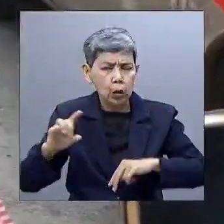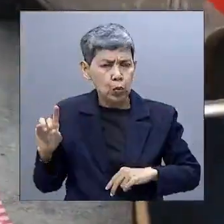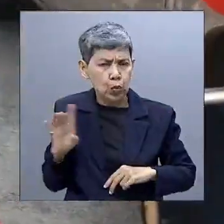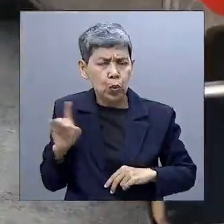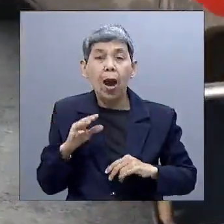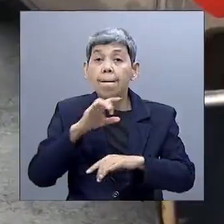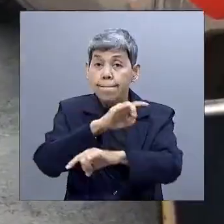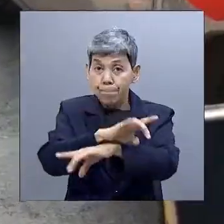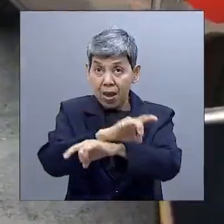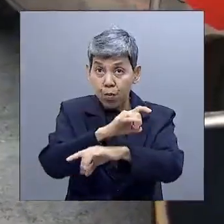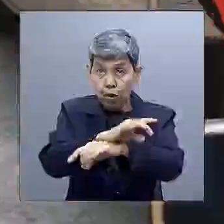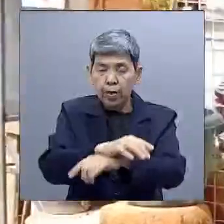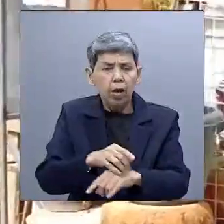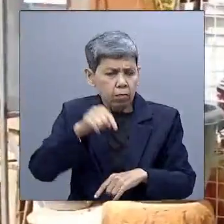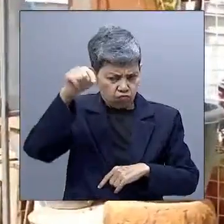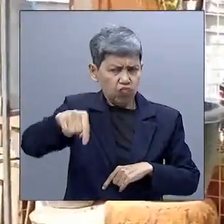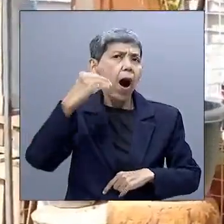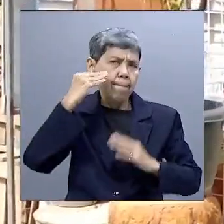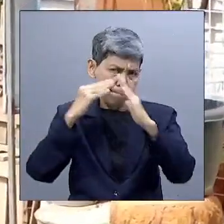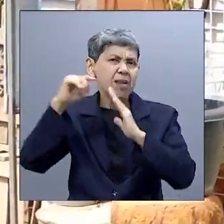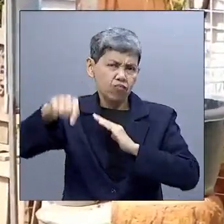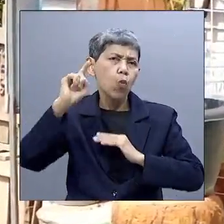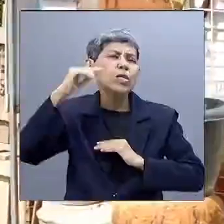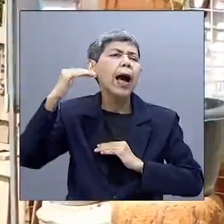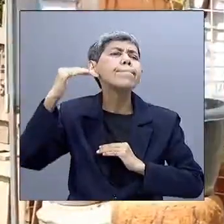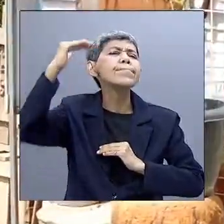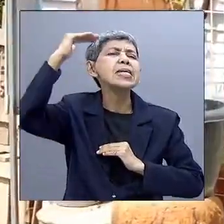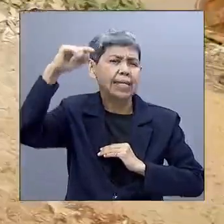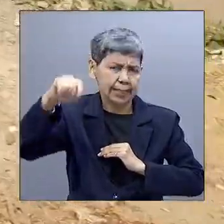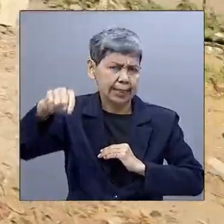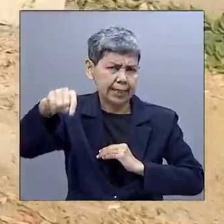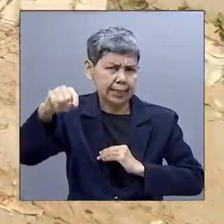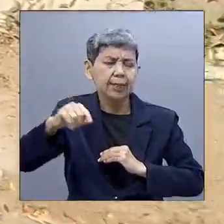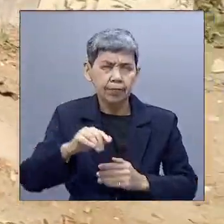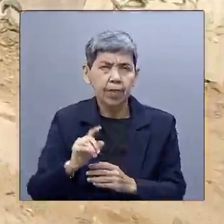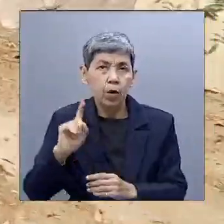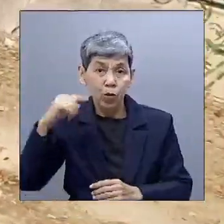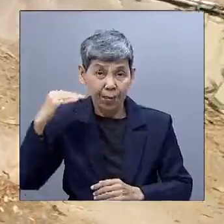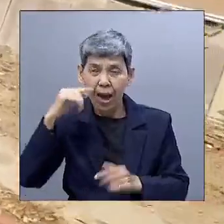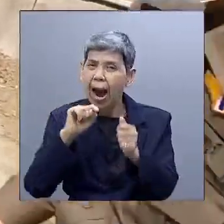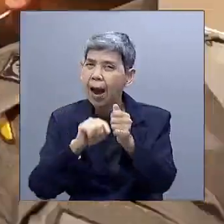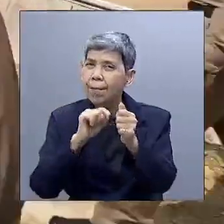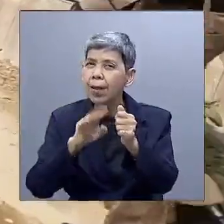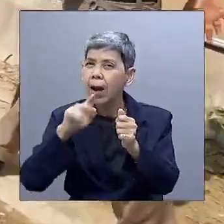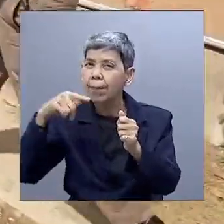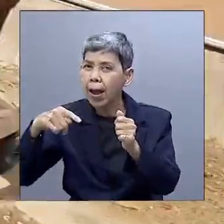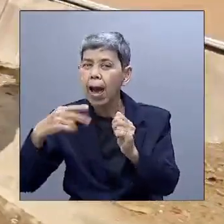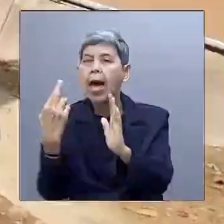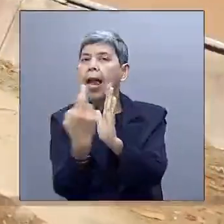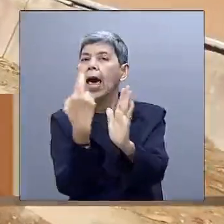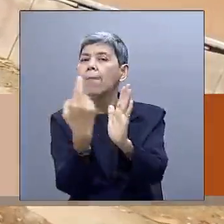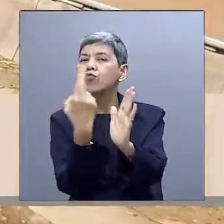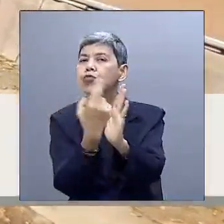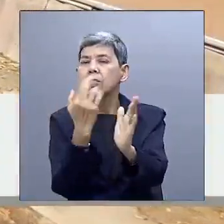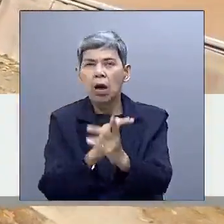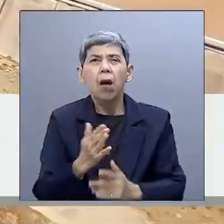พชรบุรีมาชี้จุดที่บ้านพักของพี่สาวนางสรารัตน์หรือว่าแอมในอำเภอบางแพจังหวัดราชบุรีค่ะเพราะว่